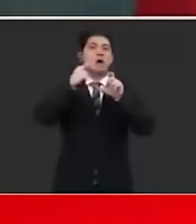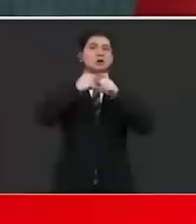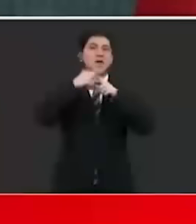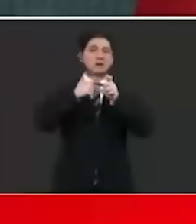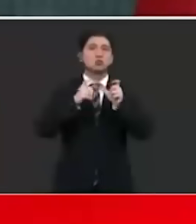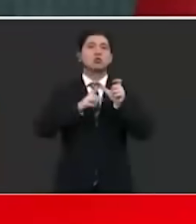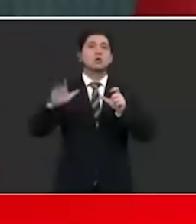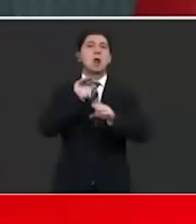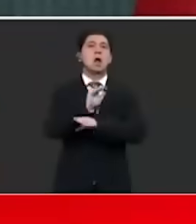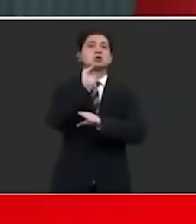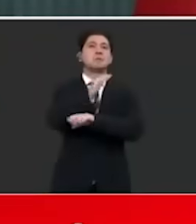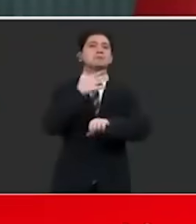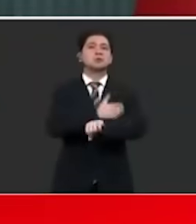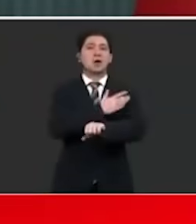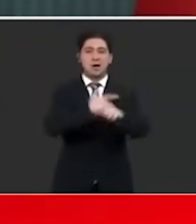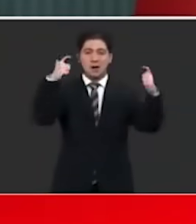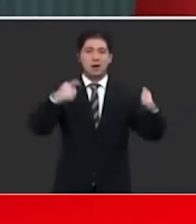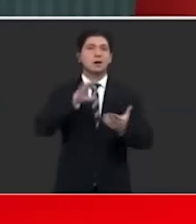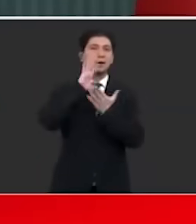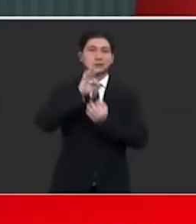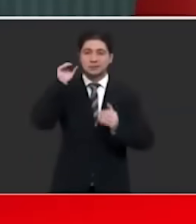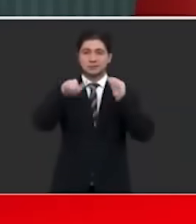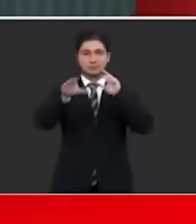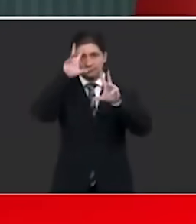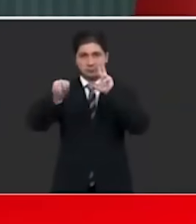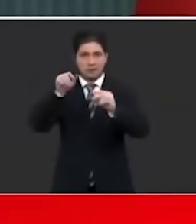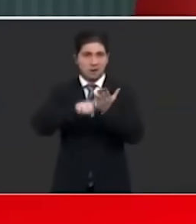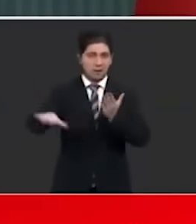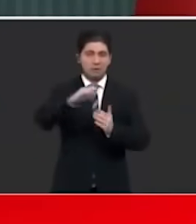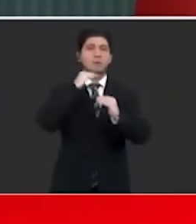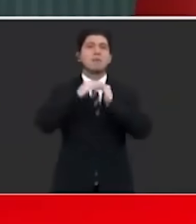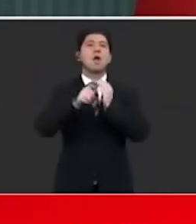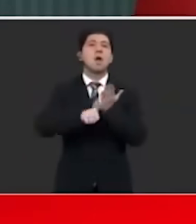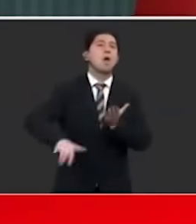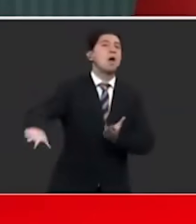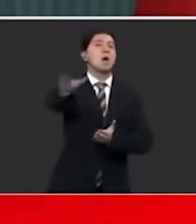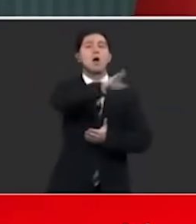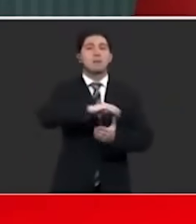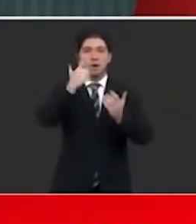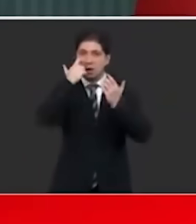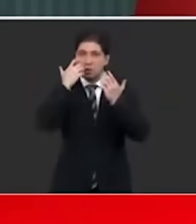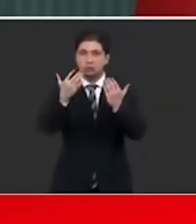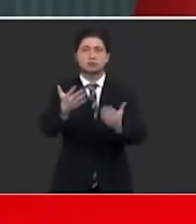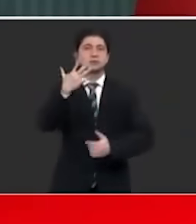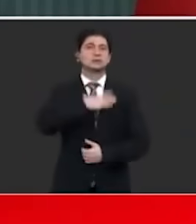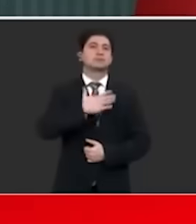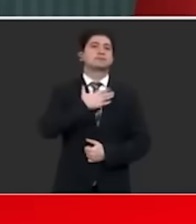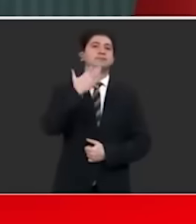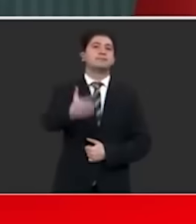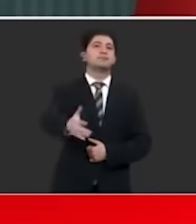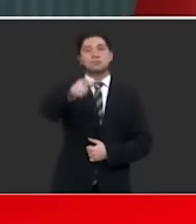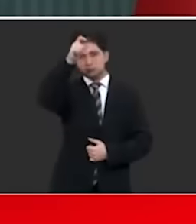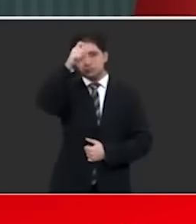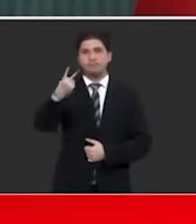Yaşam Şehrimizin sakinleri başta olmak üzere milletimize hayırlı olmasını diliyorum. Türkiye